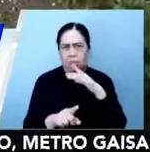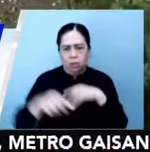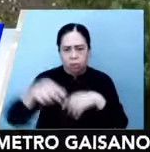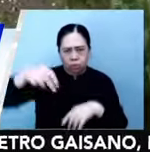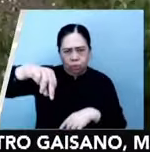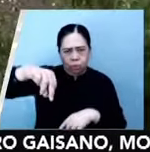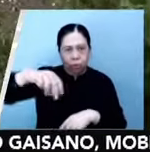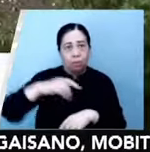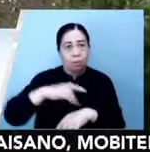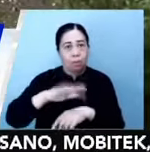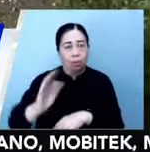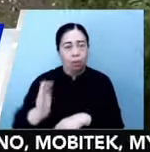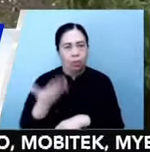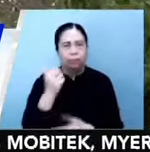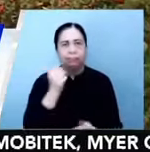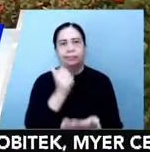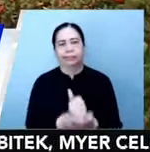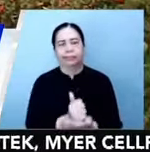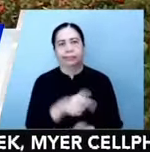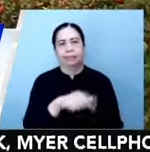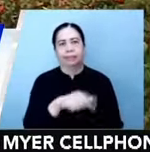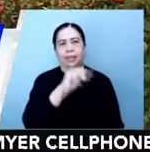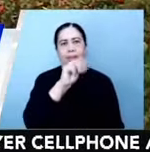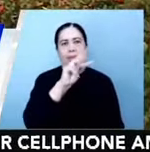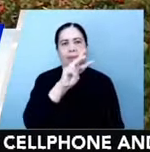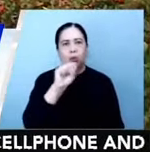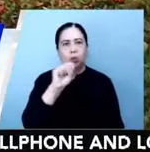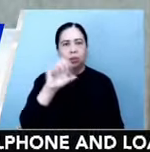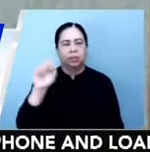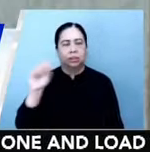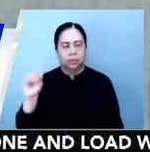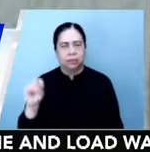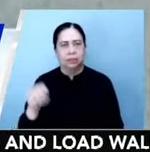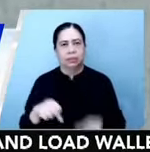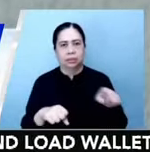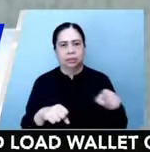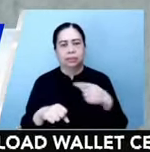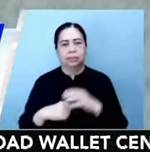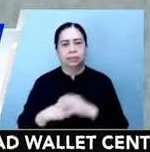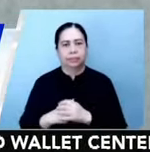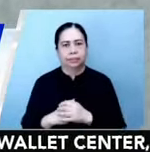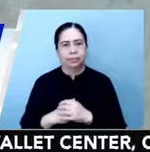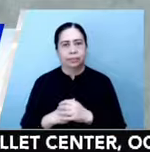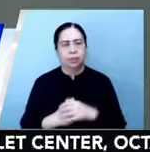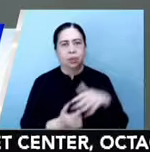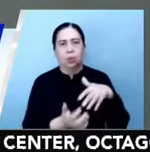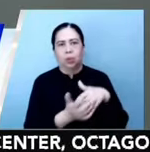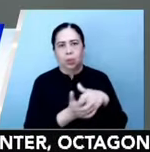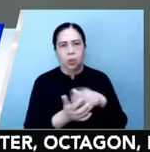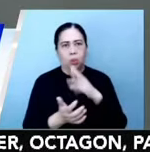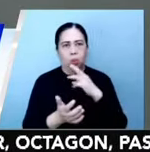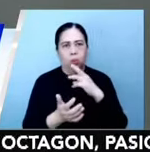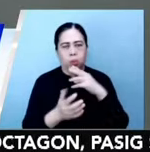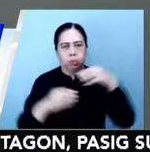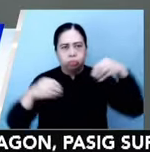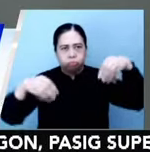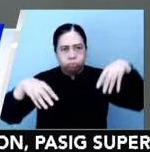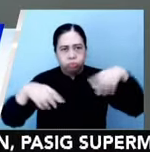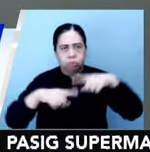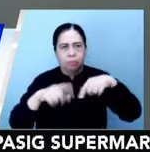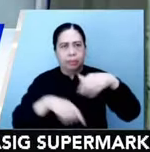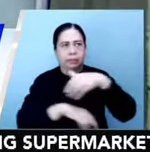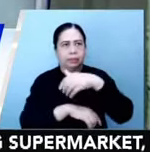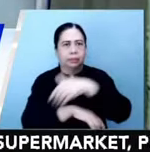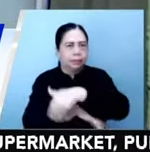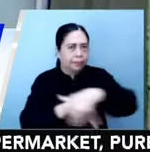Inaprubahan kasi ng Metropolitan Water Works and Sewerage System o MWSS ang pagpapahina ng pressure sa water supply pag off-peak hours mula alas 10 ng